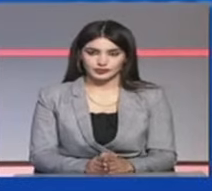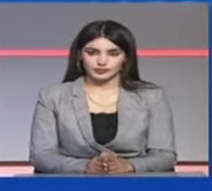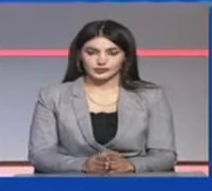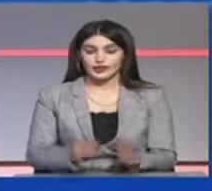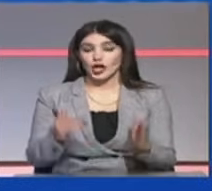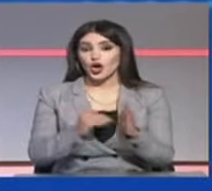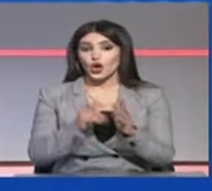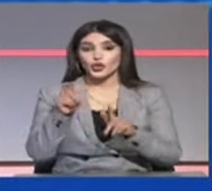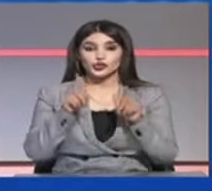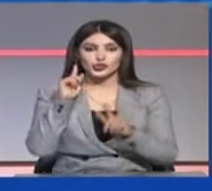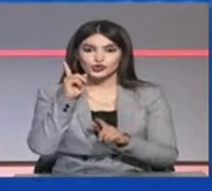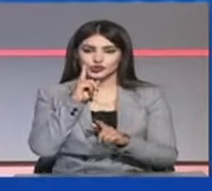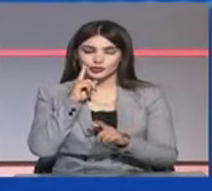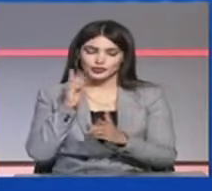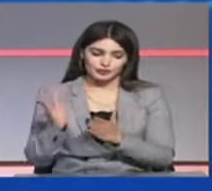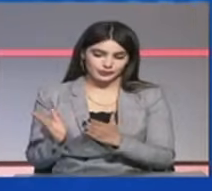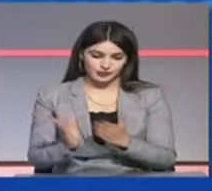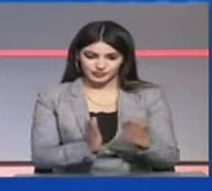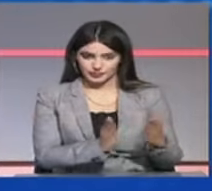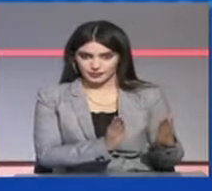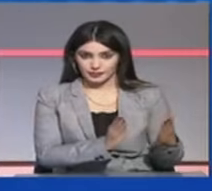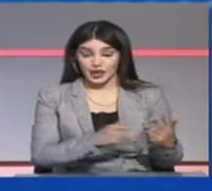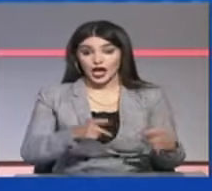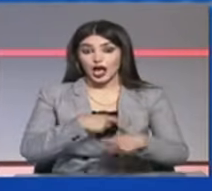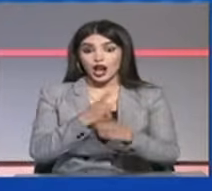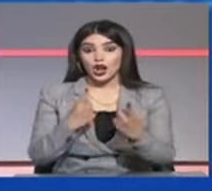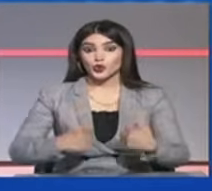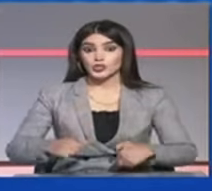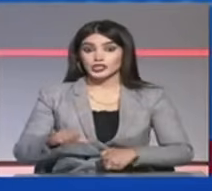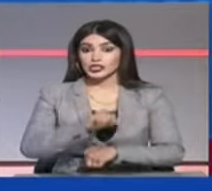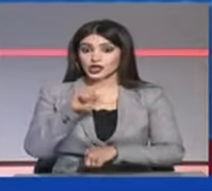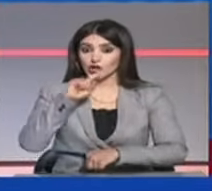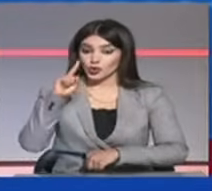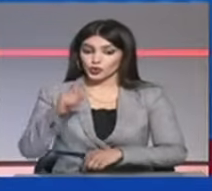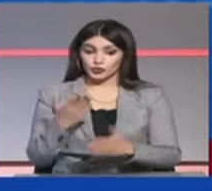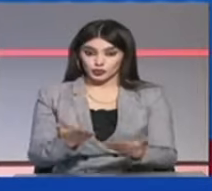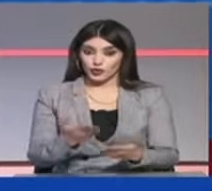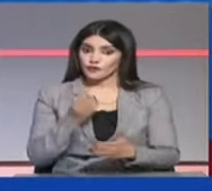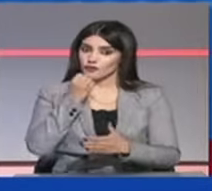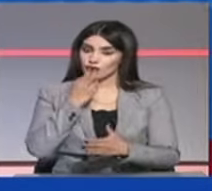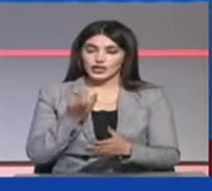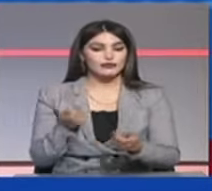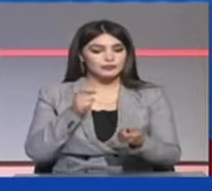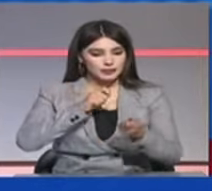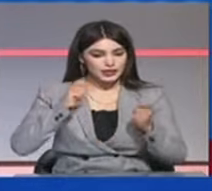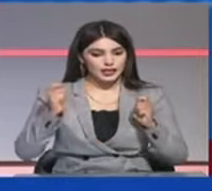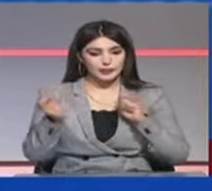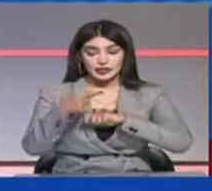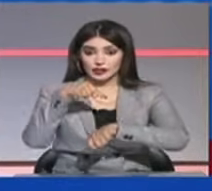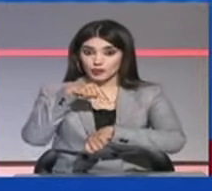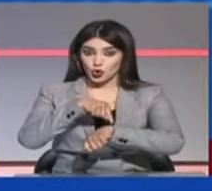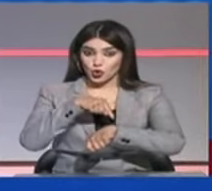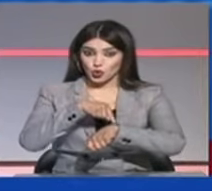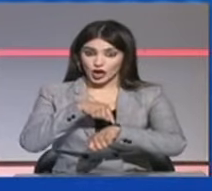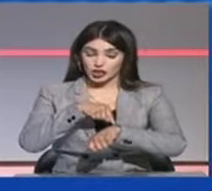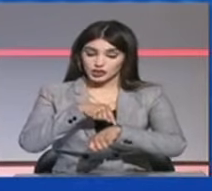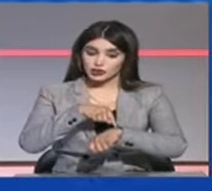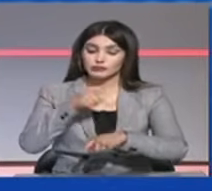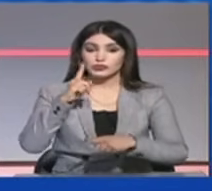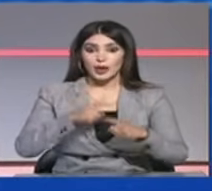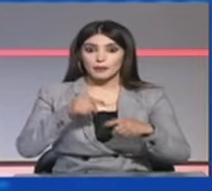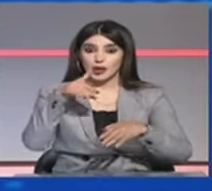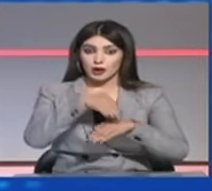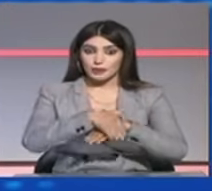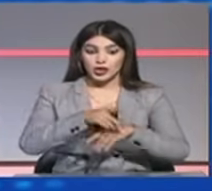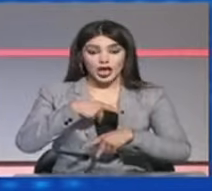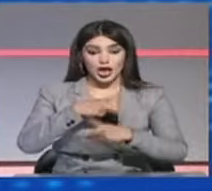اهلا بكم اعلن رئيس الحكومه هشام الشيشه ظهر اليوم دخل تعديل على بعض الاجراءات التي اقرتها الهيئه